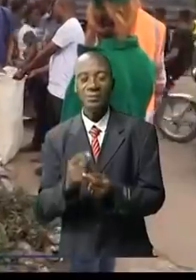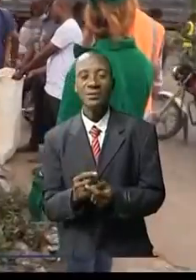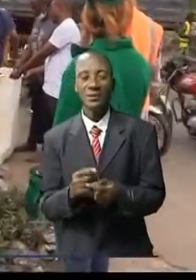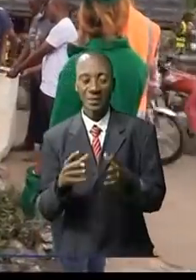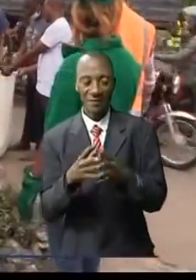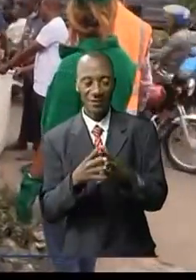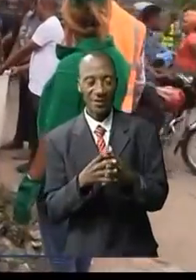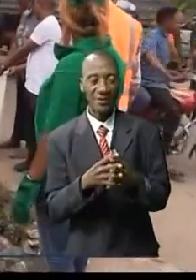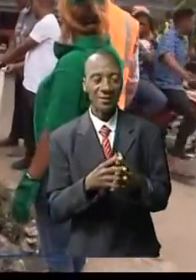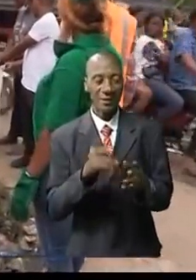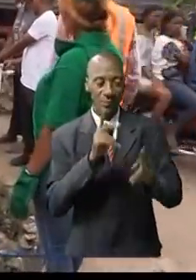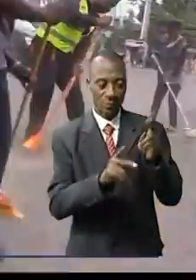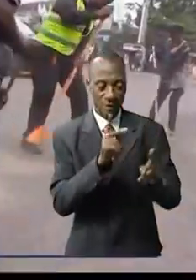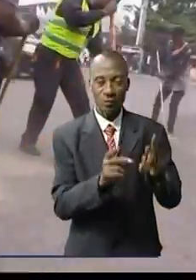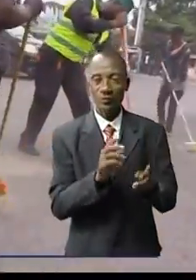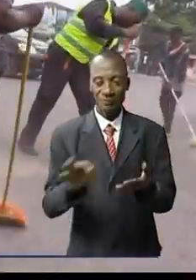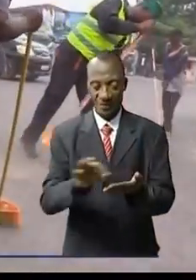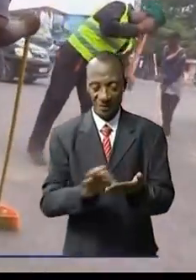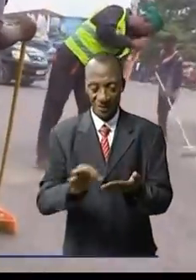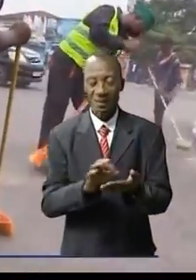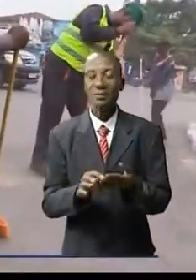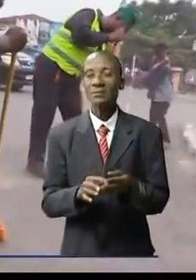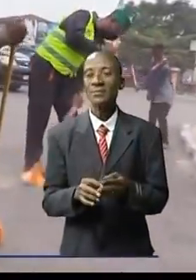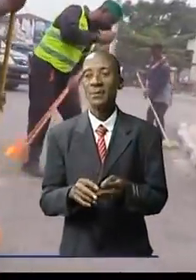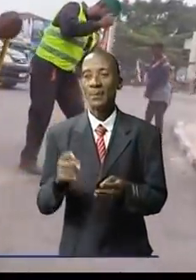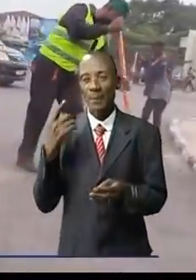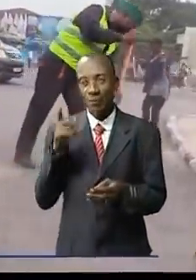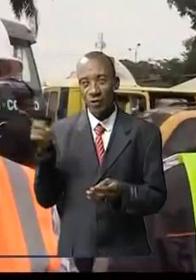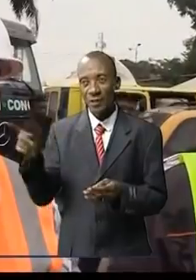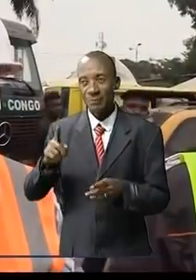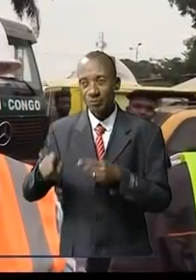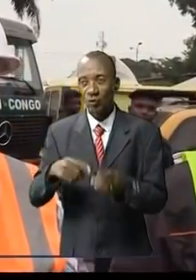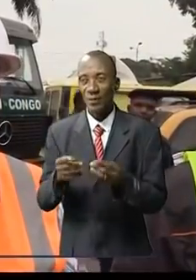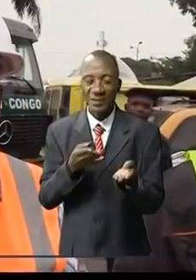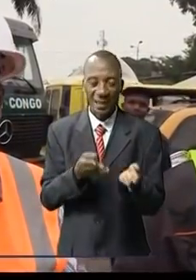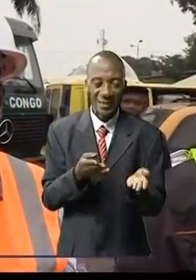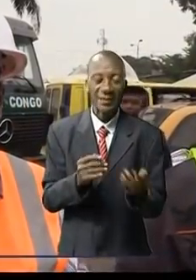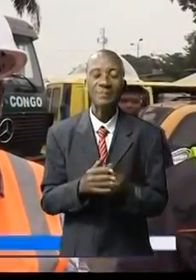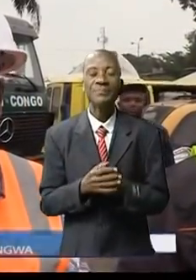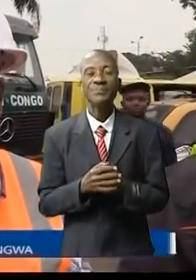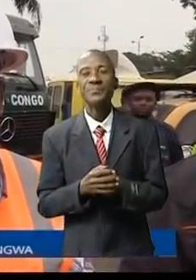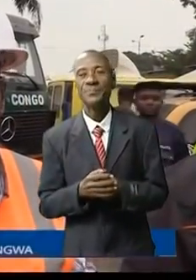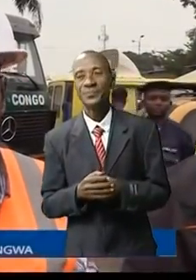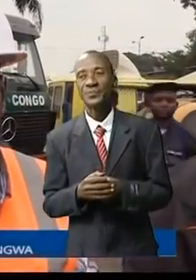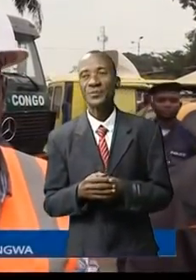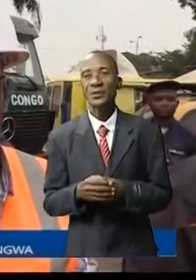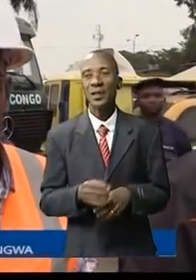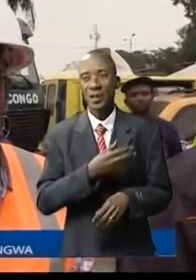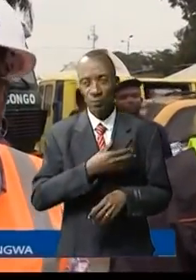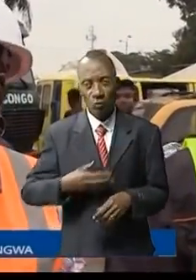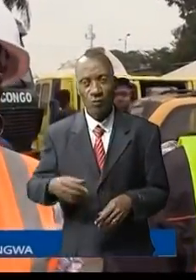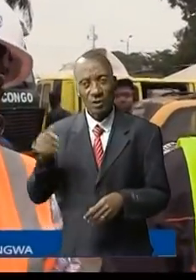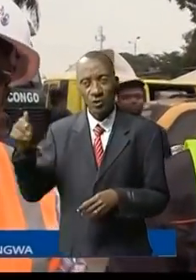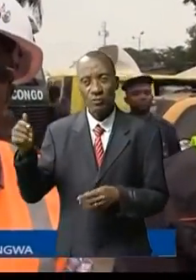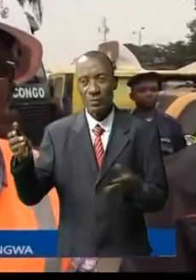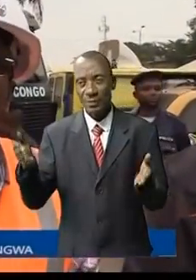Congo qui soutient les actions de l'exécutif provincial. Un frère africain qui est venu investir au Congo et qui veut aider la ville province